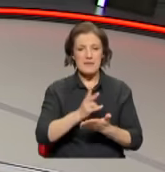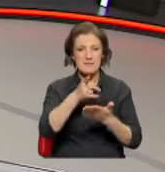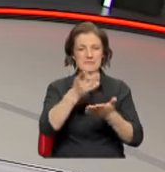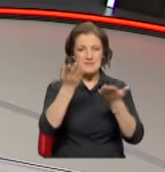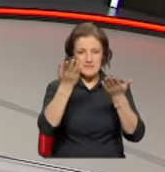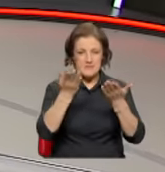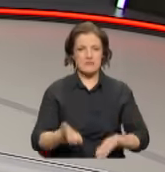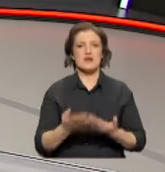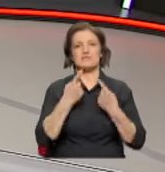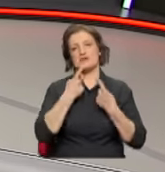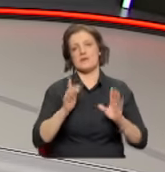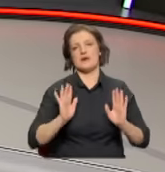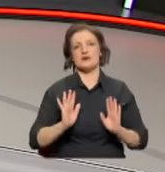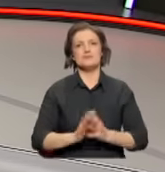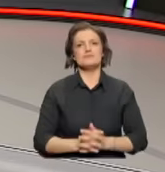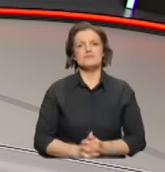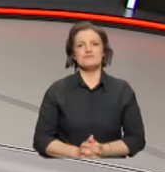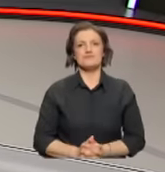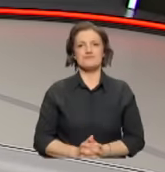diyordu.